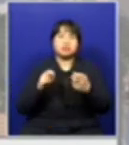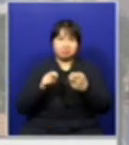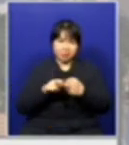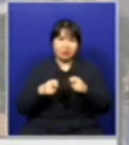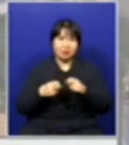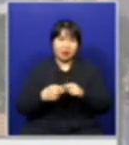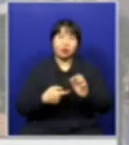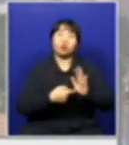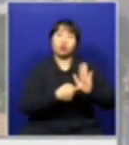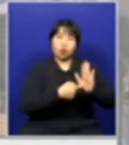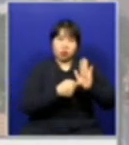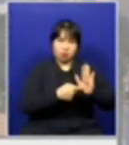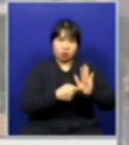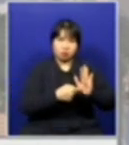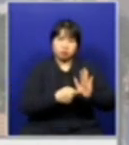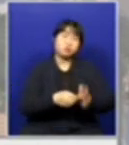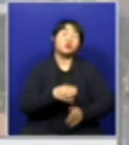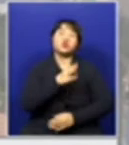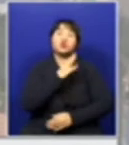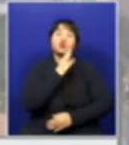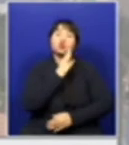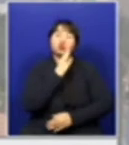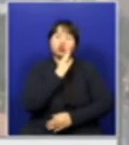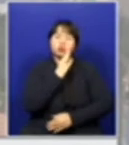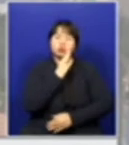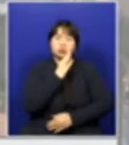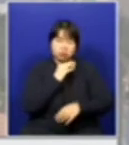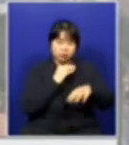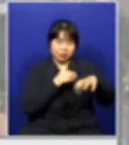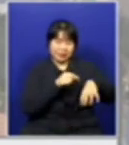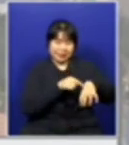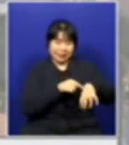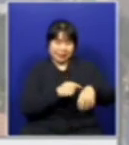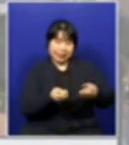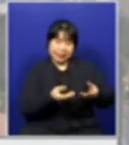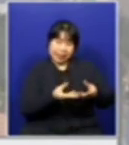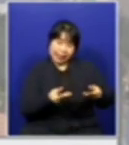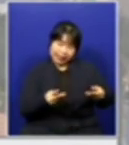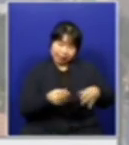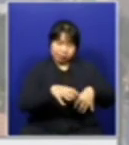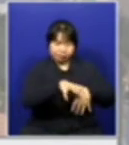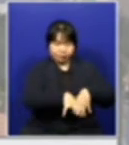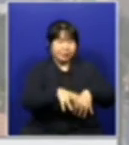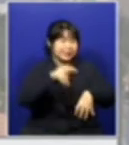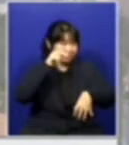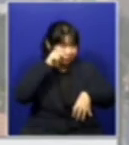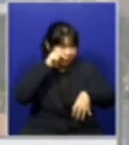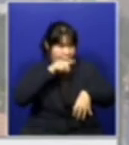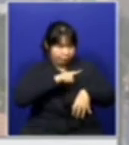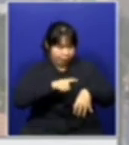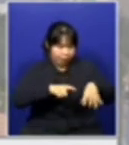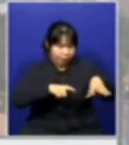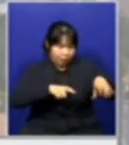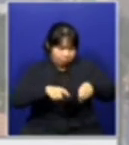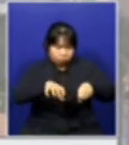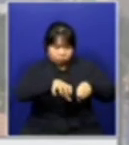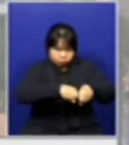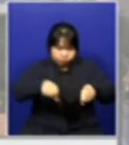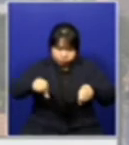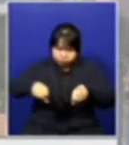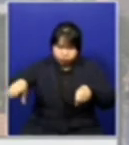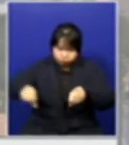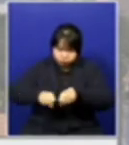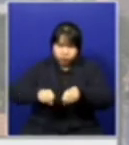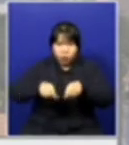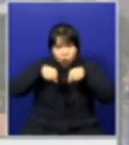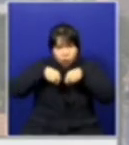ตัวอย่างว่าความไม่สามารถองค์ความรู้ที่ไม่สามารถที่จะบูรณาการร่วมกันจะไม่ส